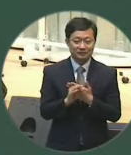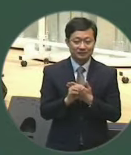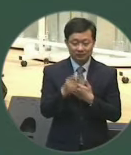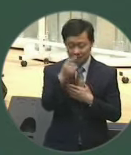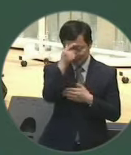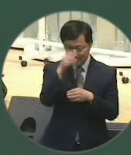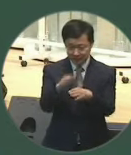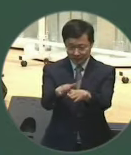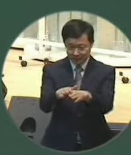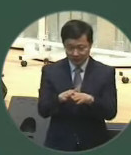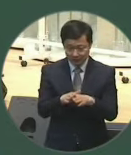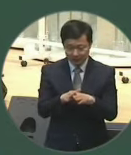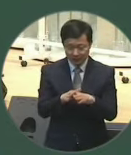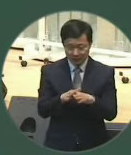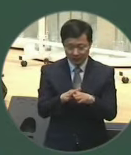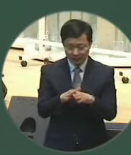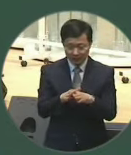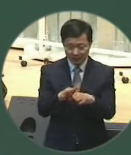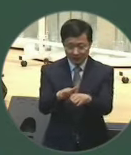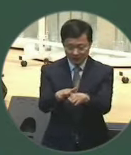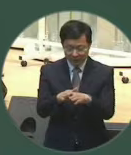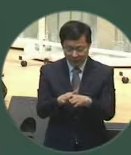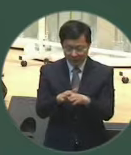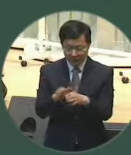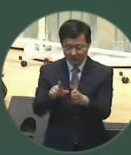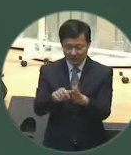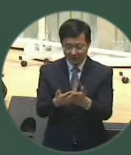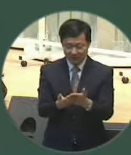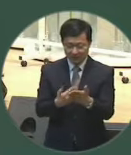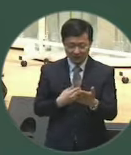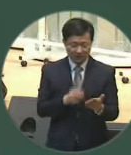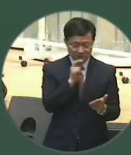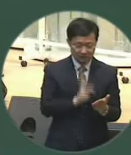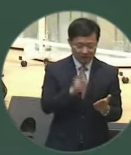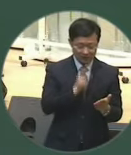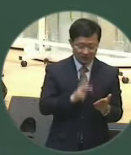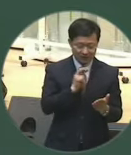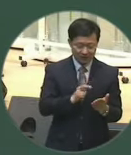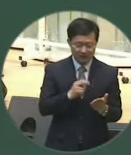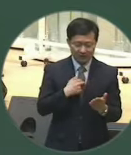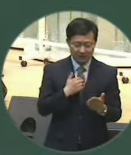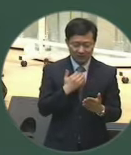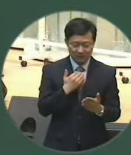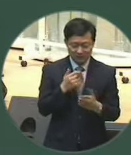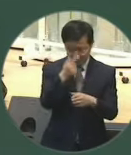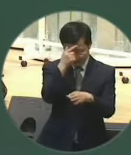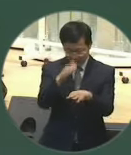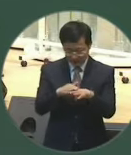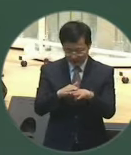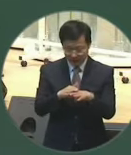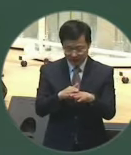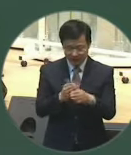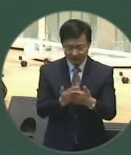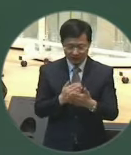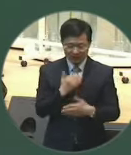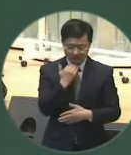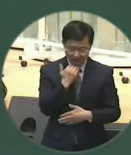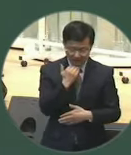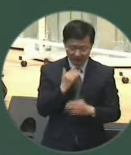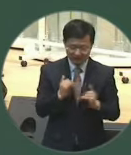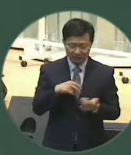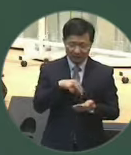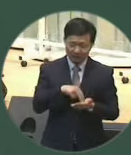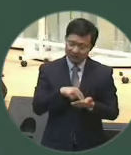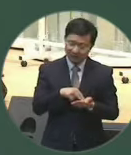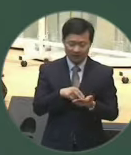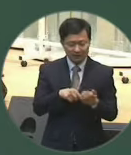예배 드리는 시간을 기다리는 것 같은 기분이 들더라고요. Why? Because I felt that people were just waiting around for the worship to start and using